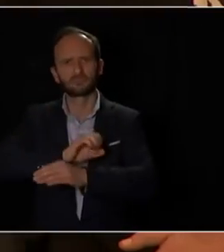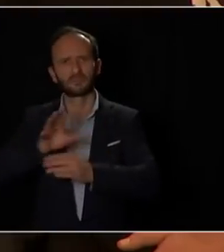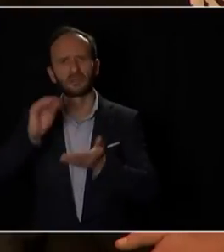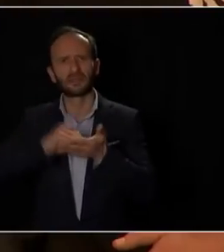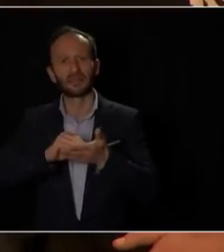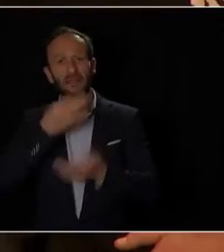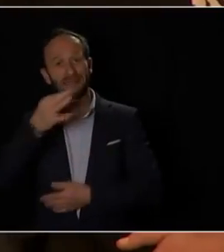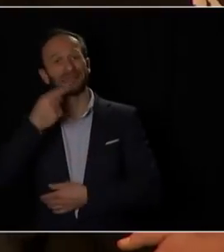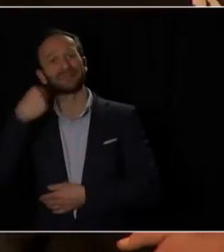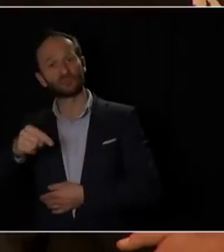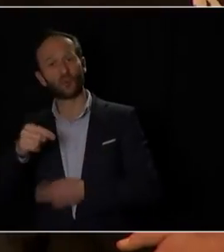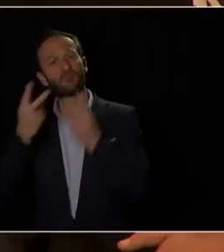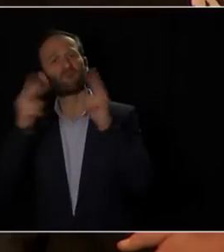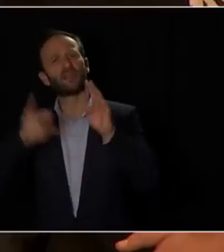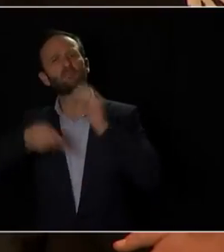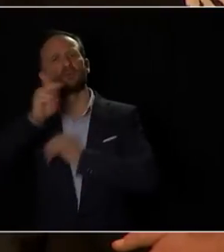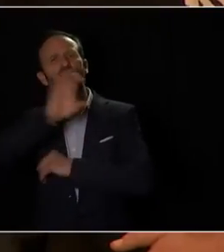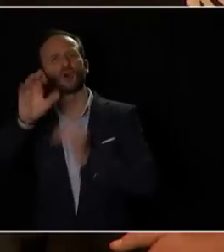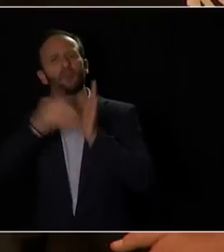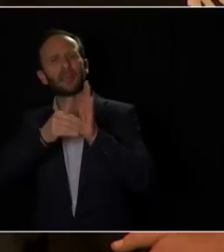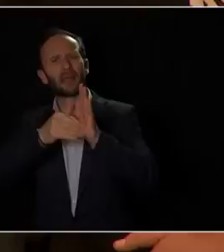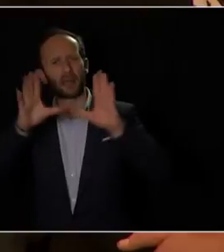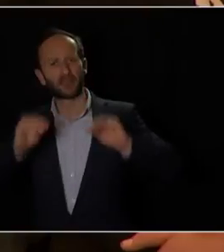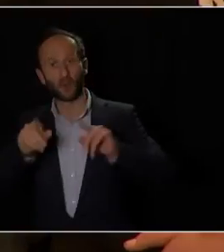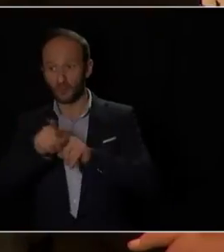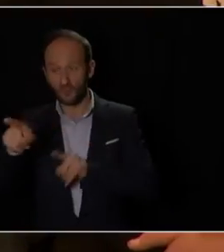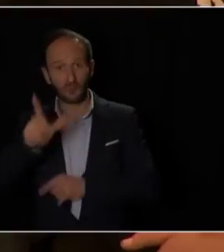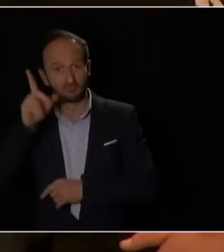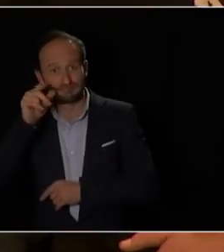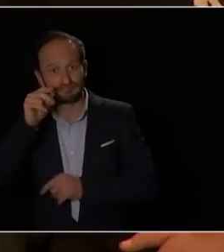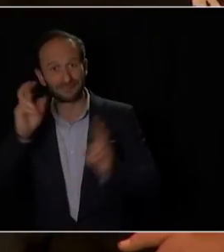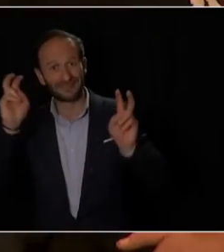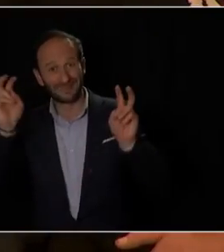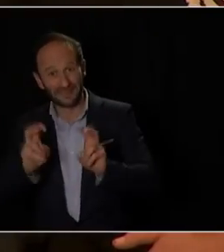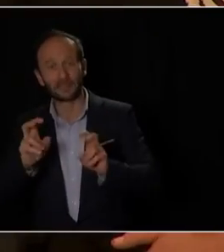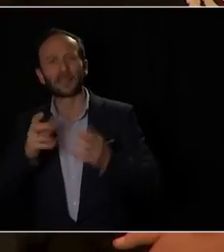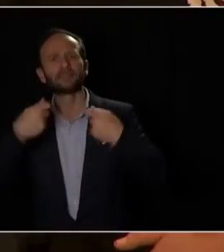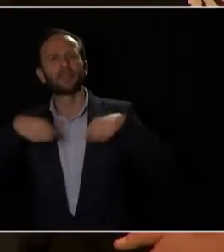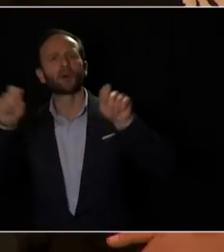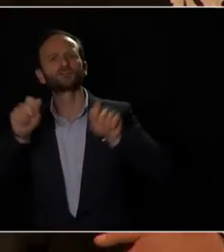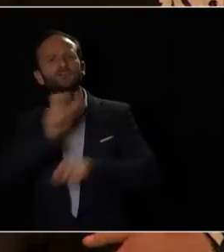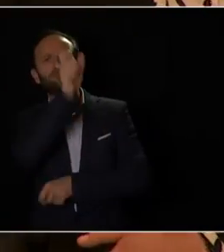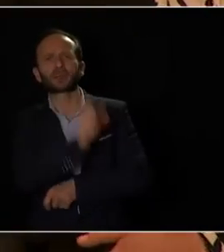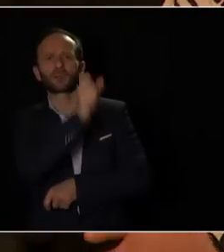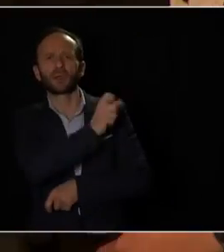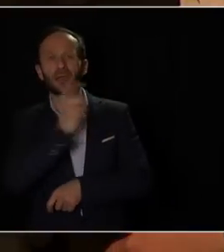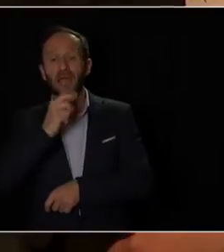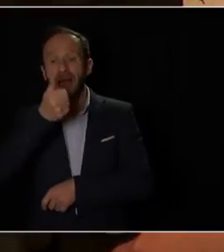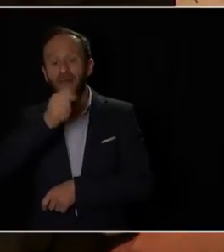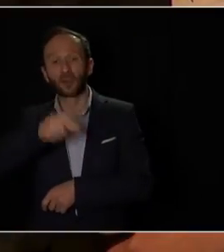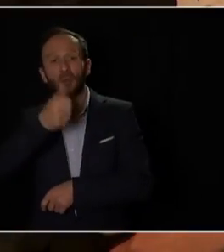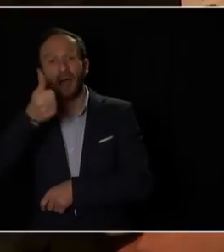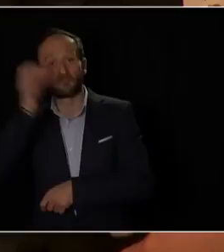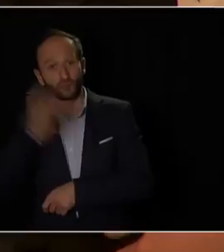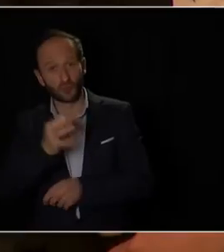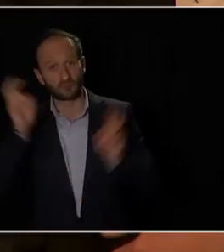les villes de plus de 100 000 habitants qui ont réduit leurs dépenses de personnel d'au moins 1,1%, mais